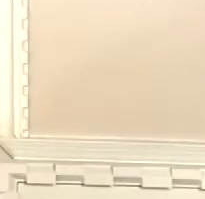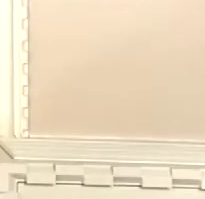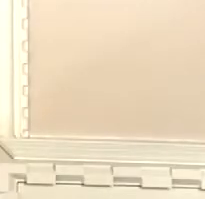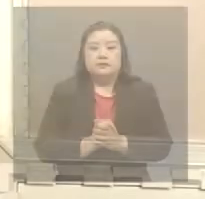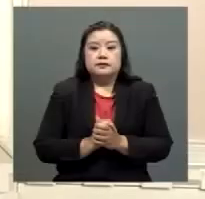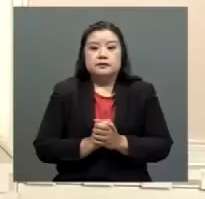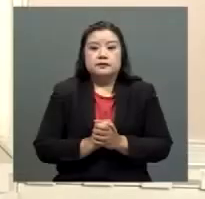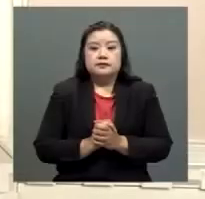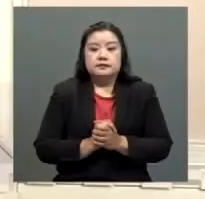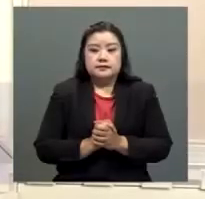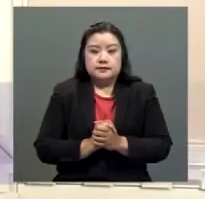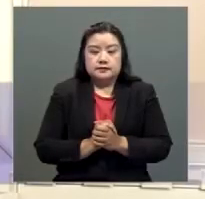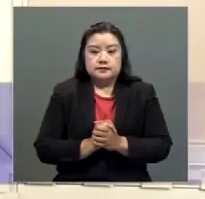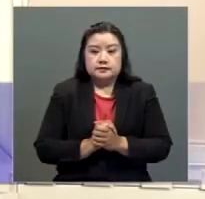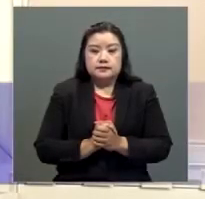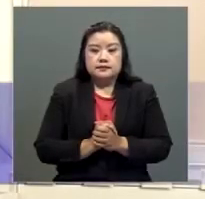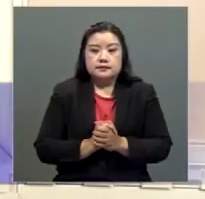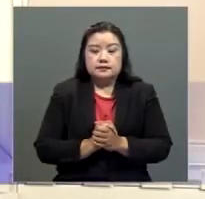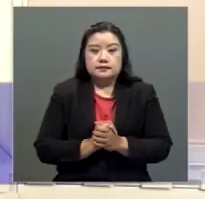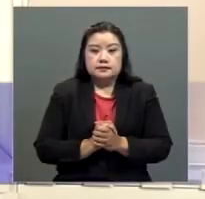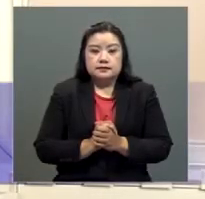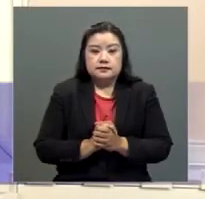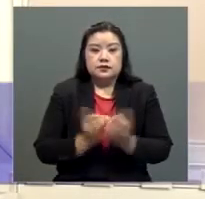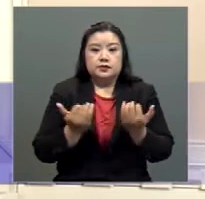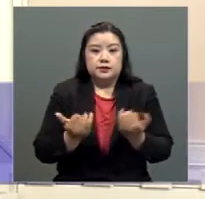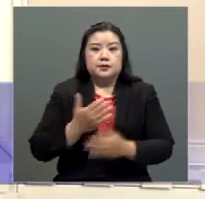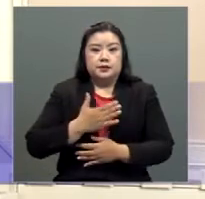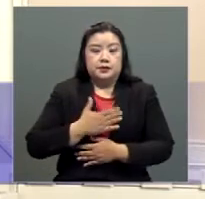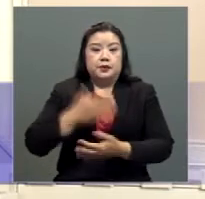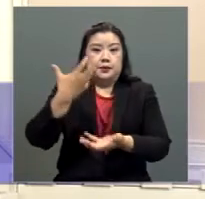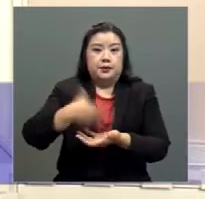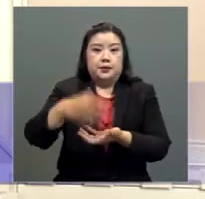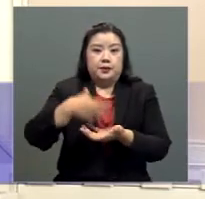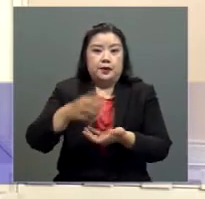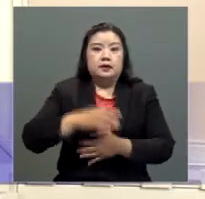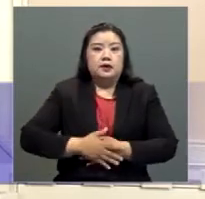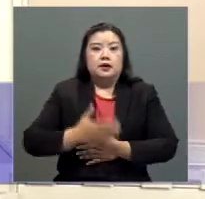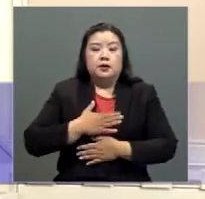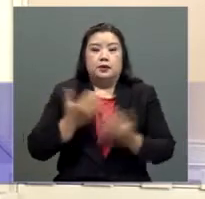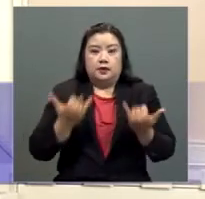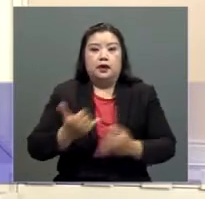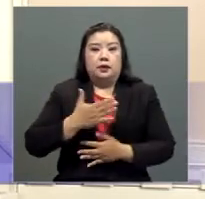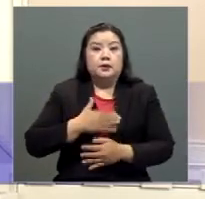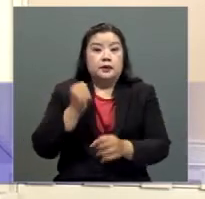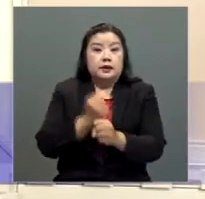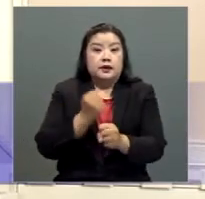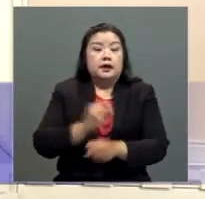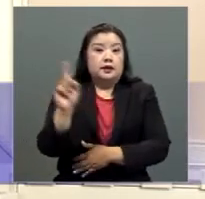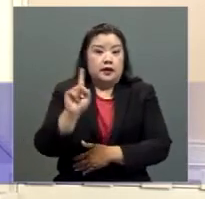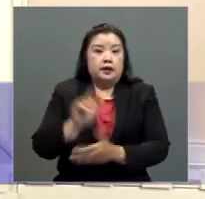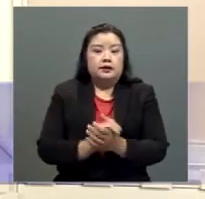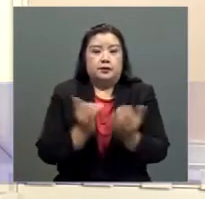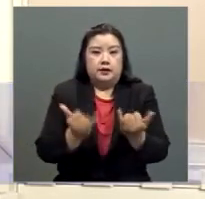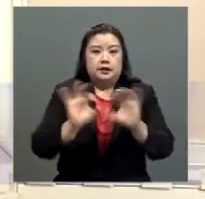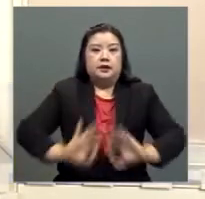พี่น้องประชาชนที่รักทุกท่านครับวันนี้ผมต้องการจะรายงานให้ทุกท่านทราบถึงงานที่ผมกำลังจะทำและบทบาทสำคัญ